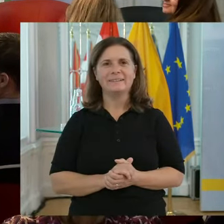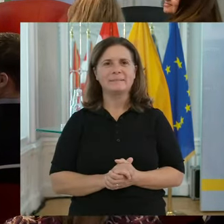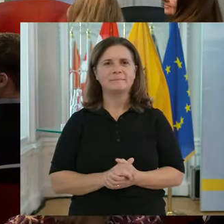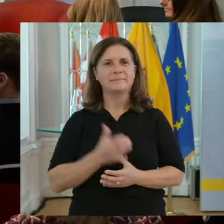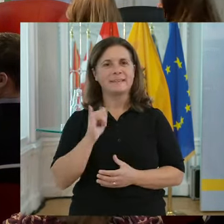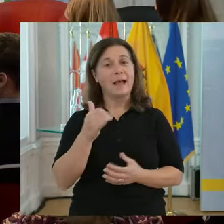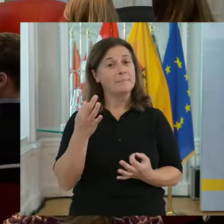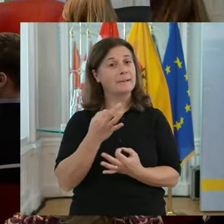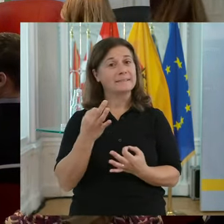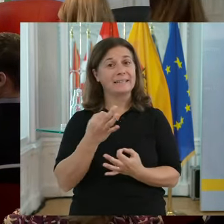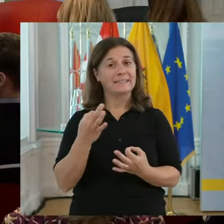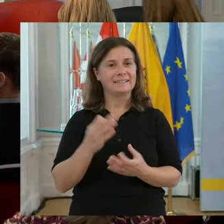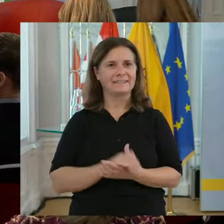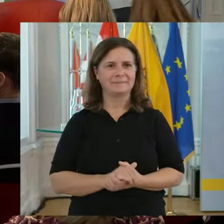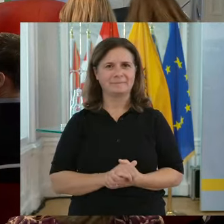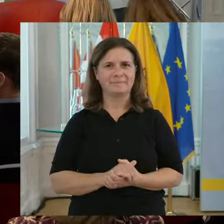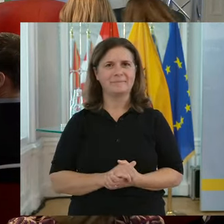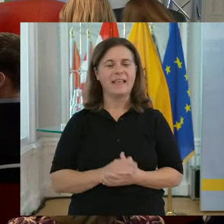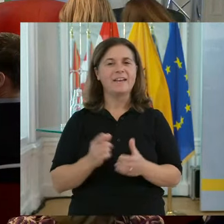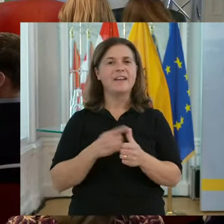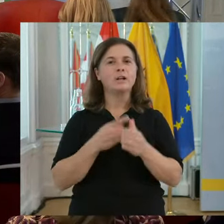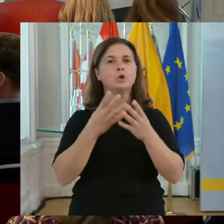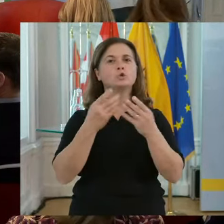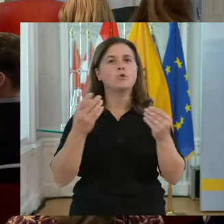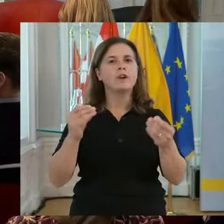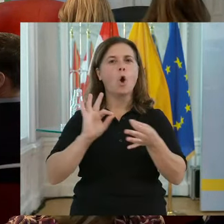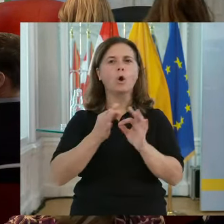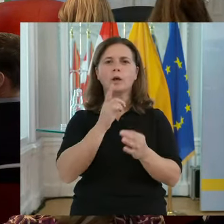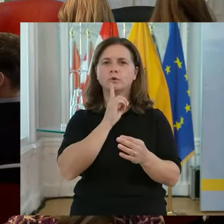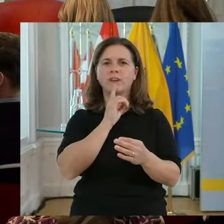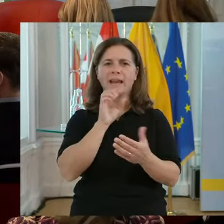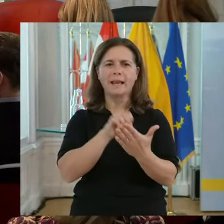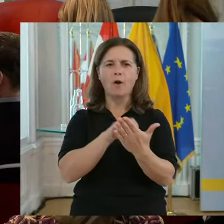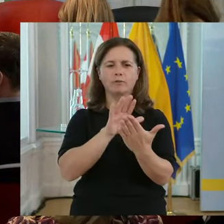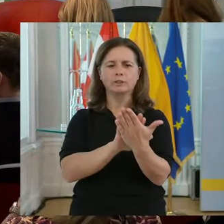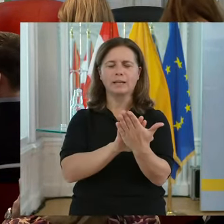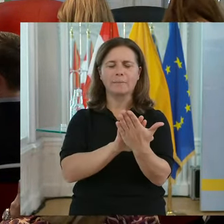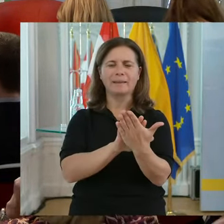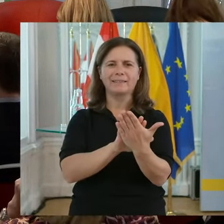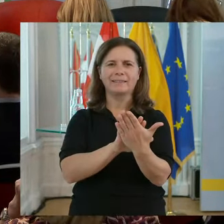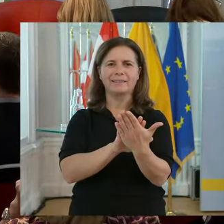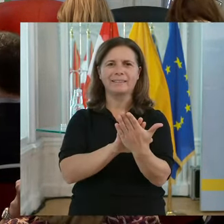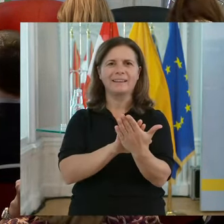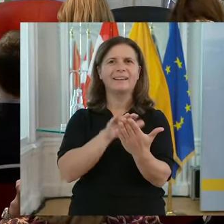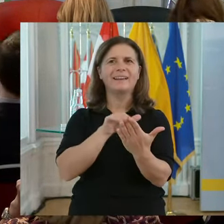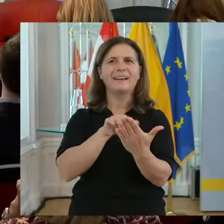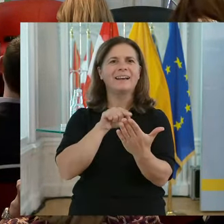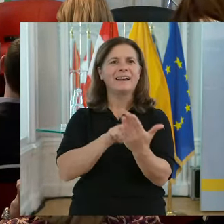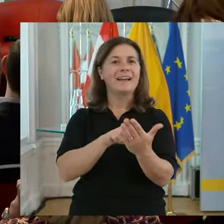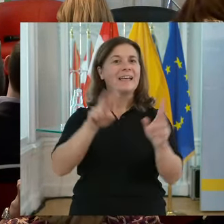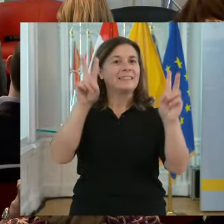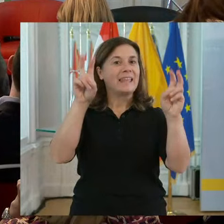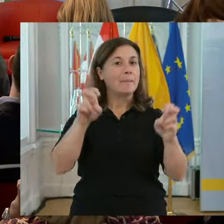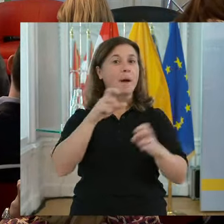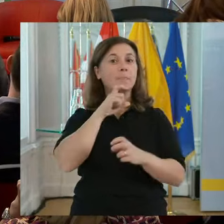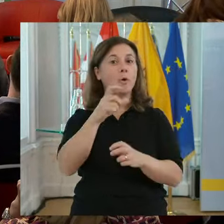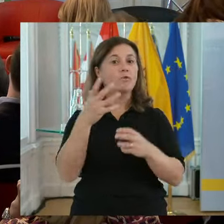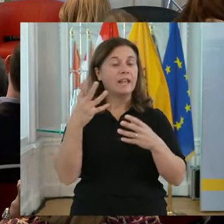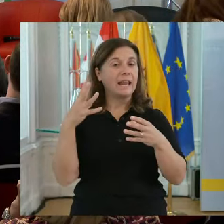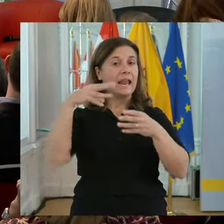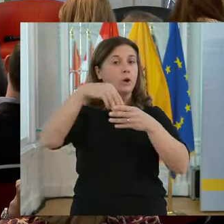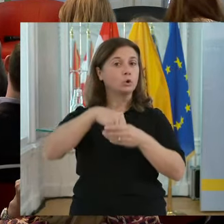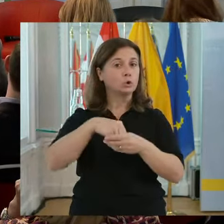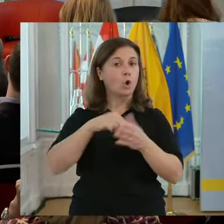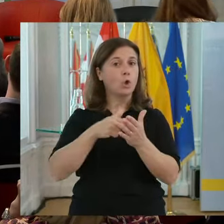Ja, das passiert, wenn man zu viel oder zu wenig aufgeschrieben hat. Damit das Thema berufliche Inklusion noch mehr bei den